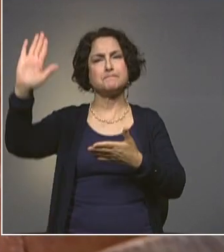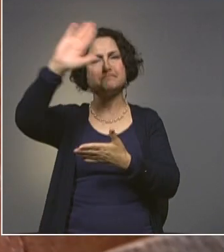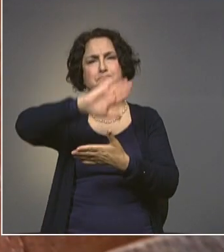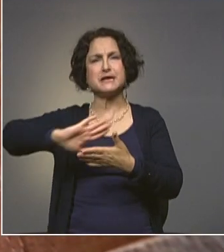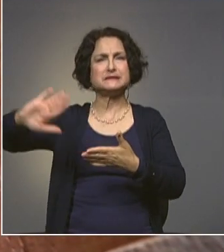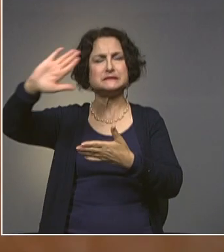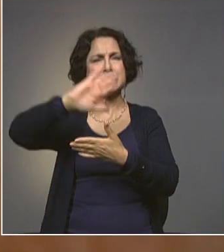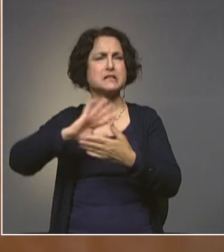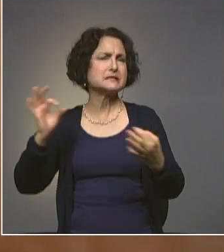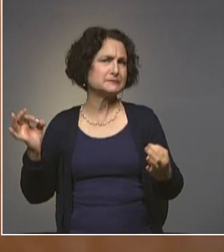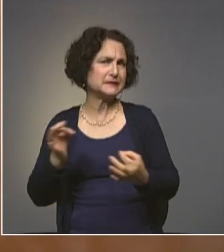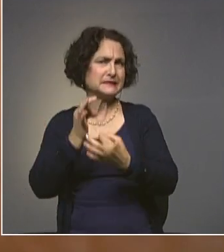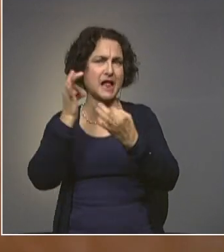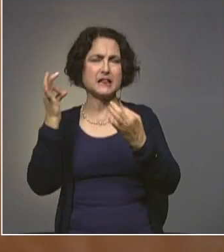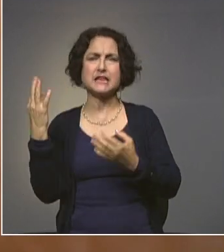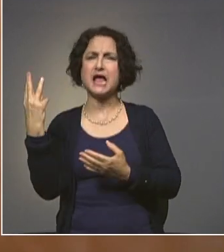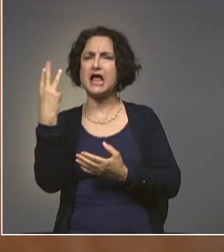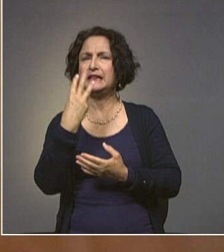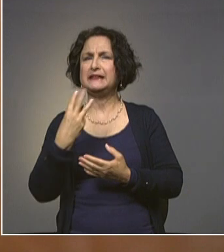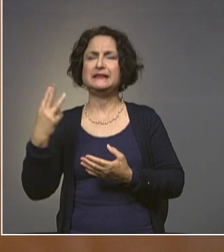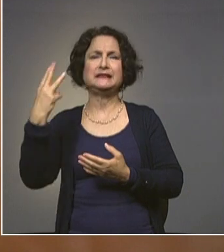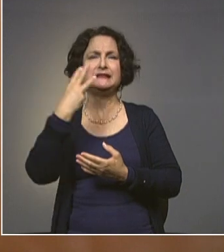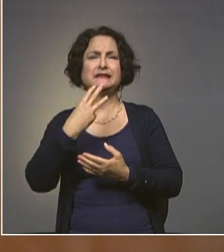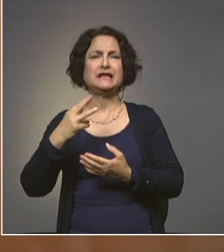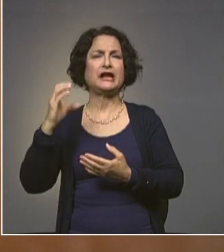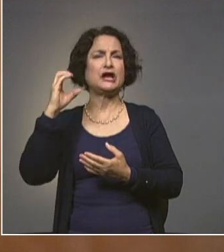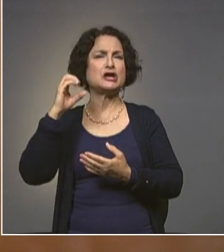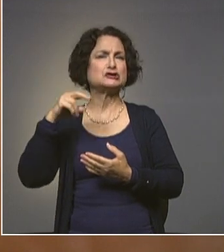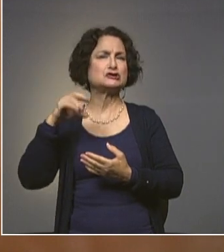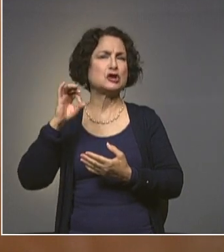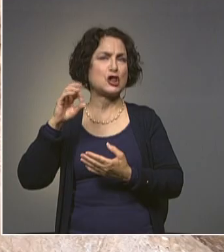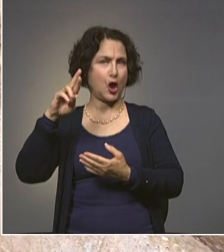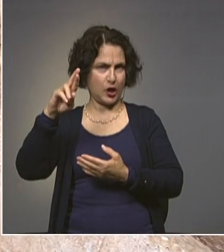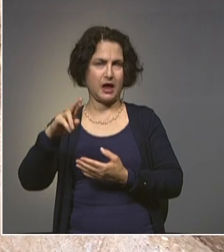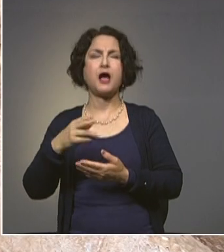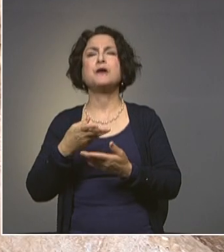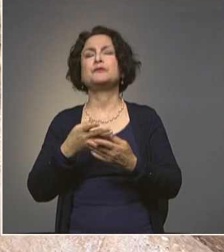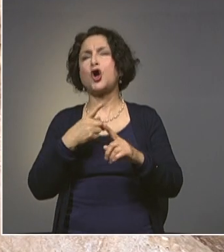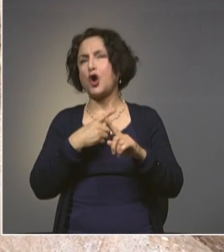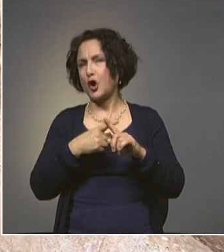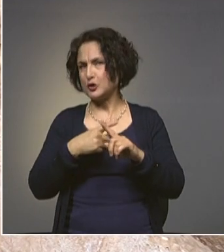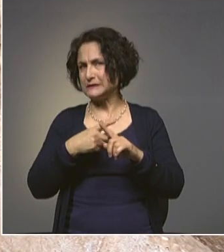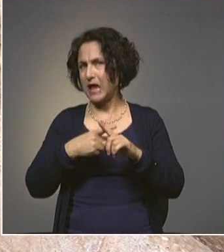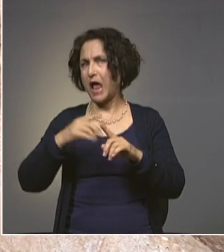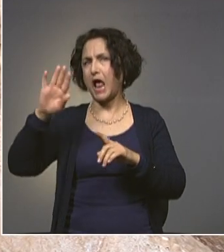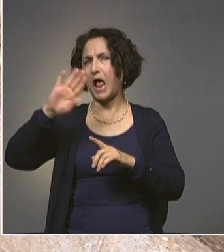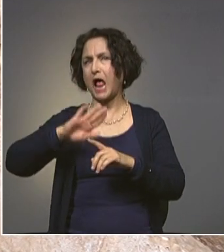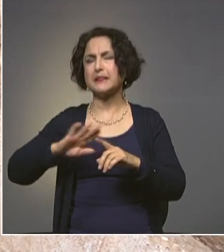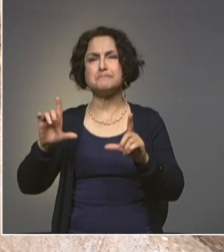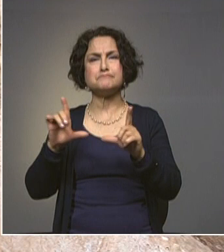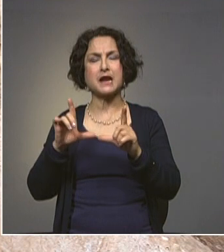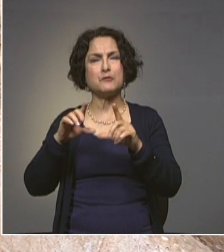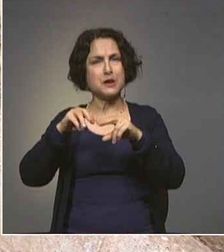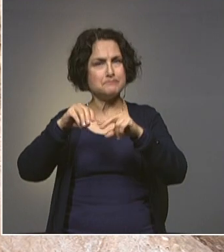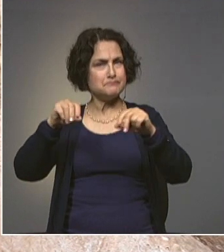на храма. Тя е трипластова. Първият слой, който е нанесен върху стените, е хоросан, след което мраморен прах